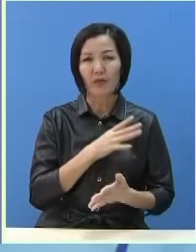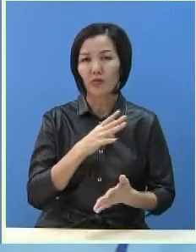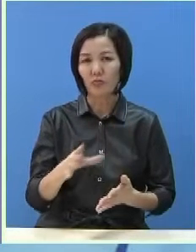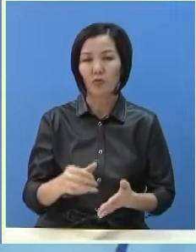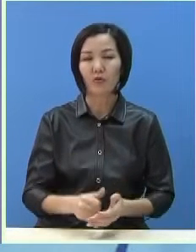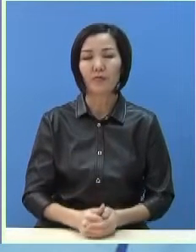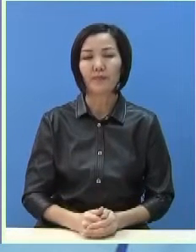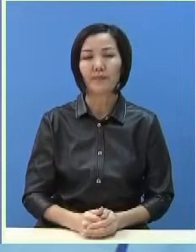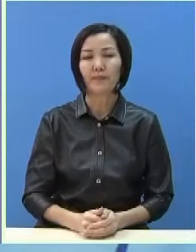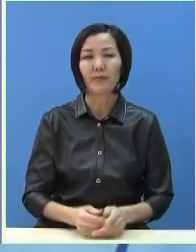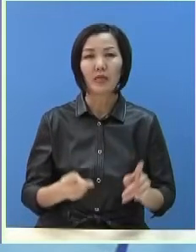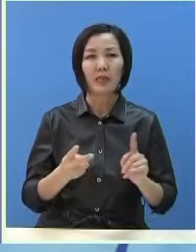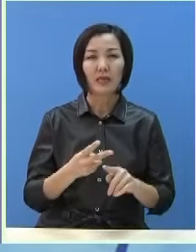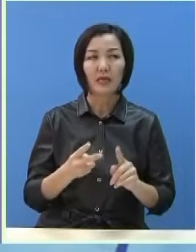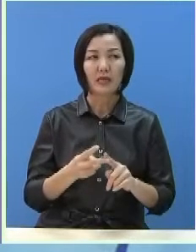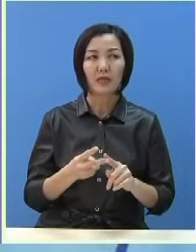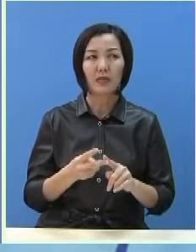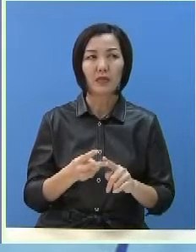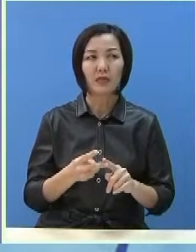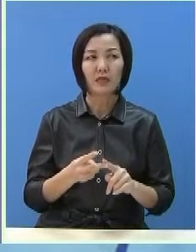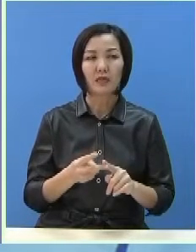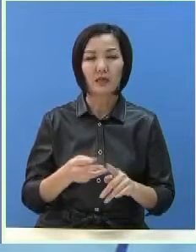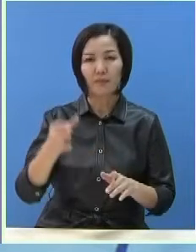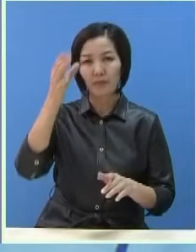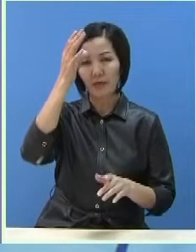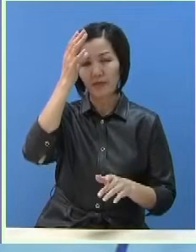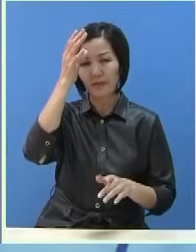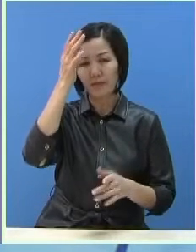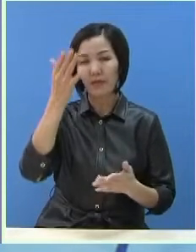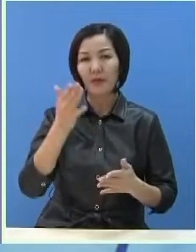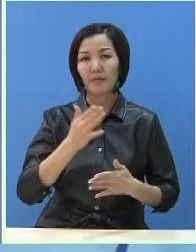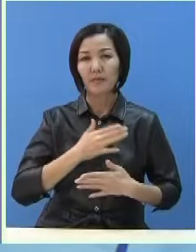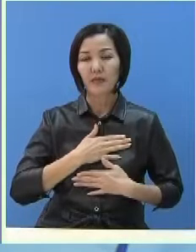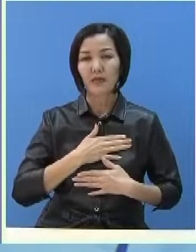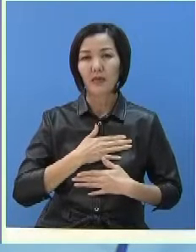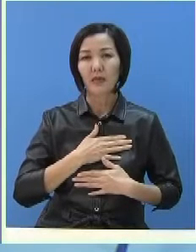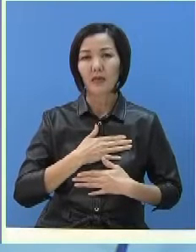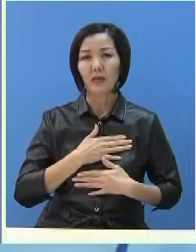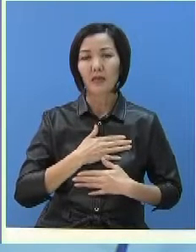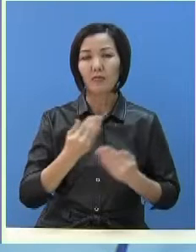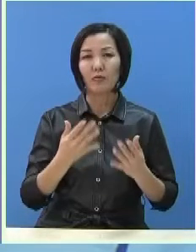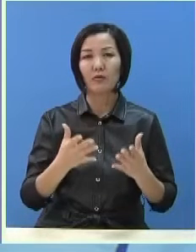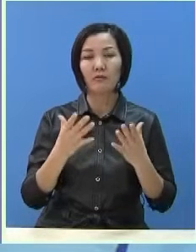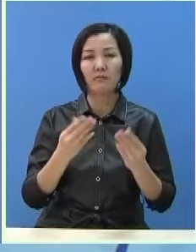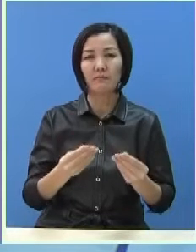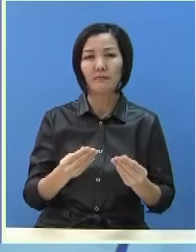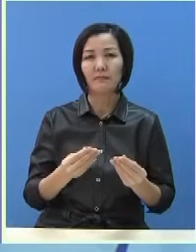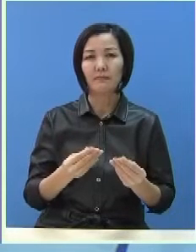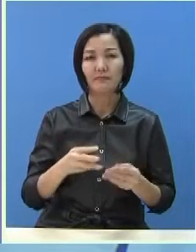алмадық. Ол бір. Екінші, ғылым мен білімде. Яғни бізге қаншама бүгінгі таңға дейін ғылым мен